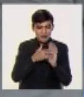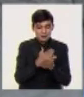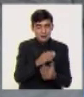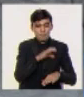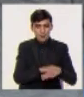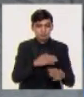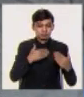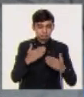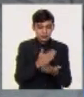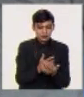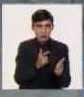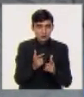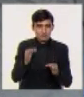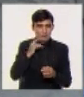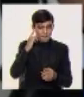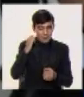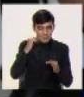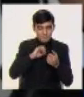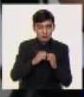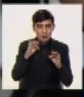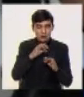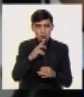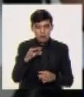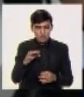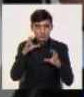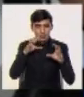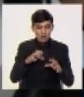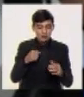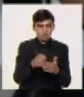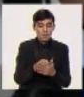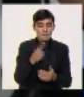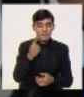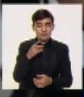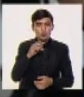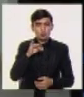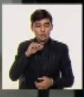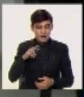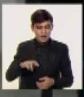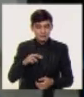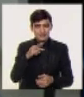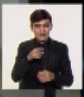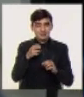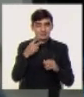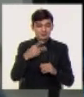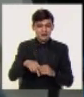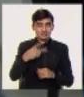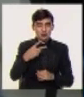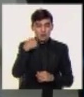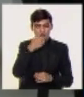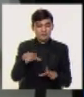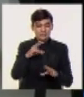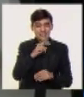и коммунальщиками, готовят памятки по переходу. Но по закону до 1 июля 2022 года все КСК в